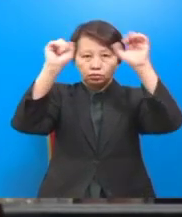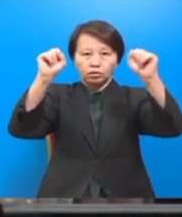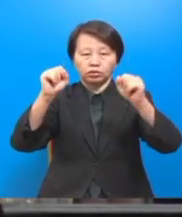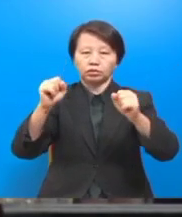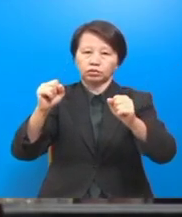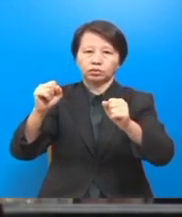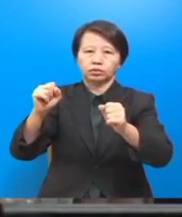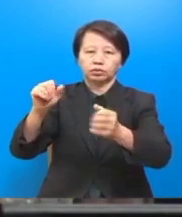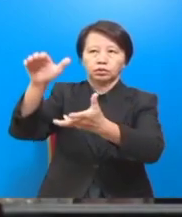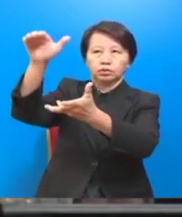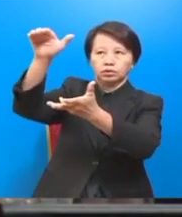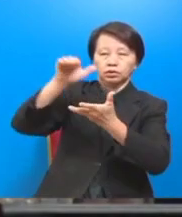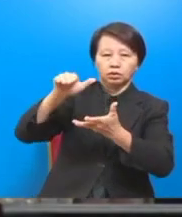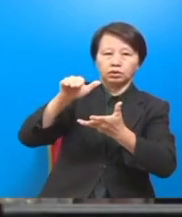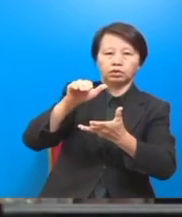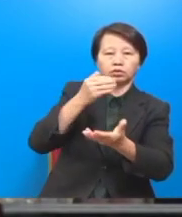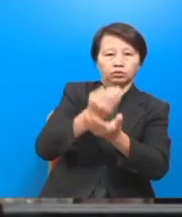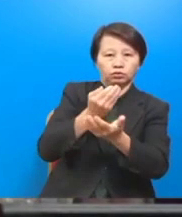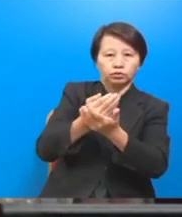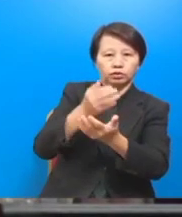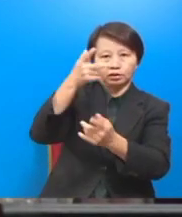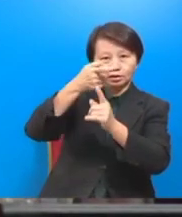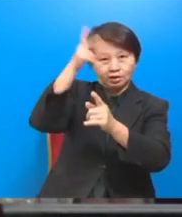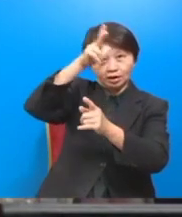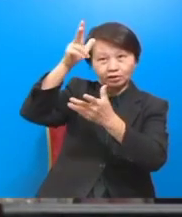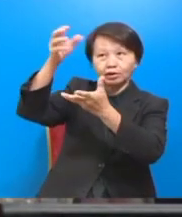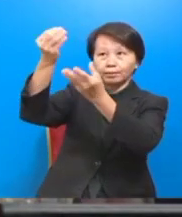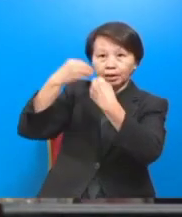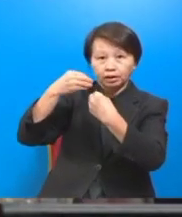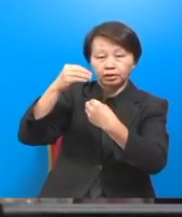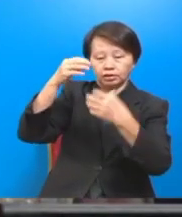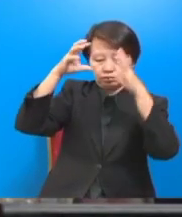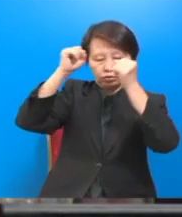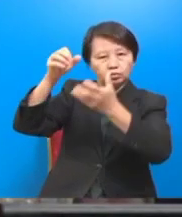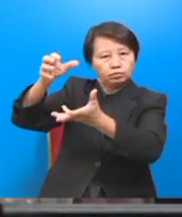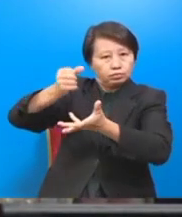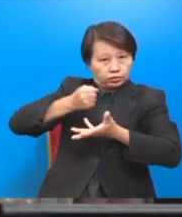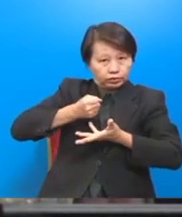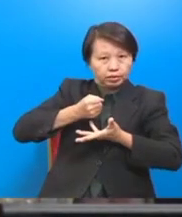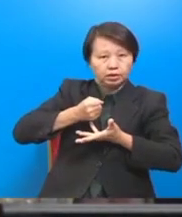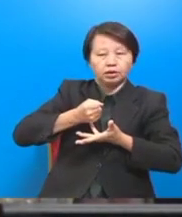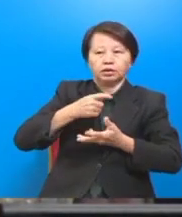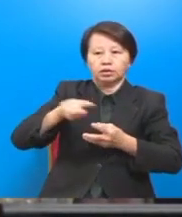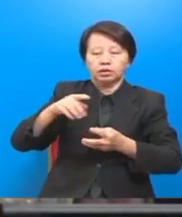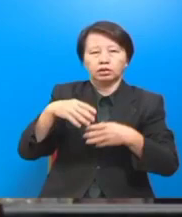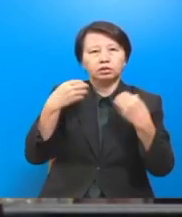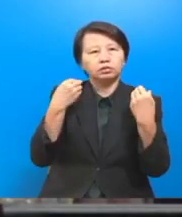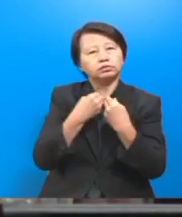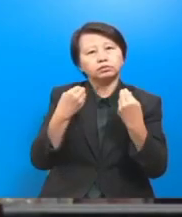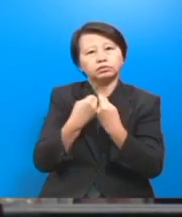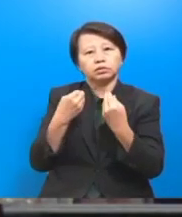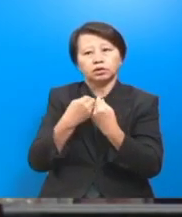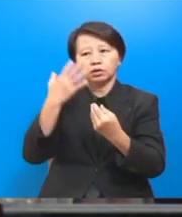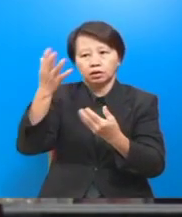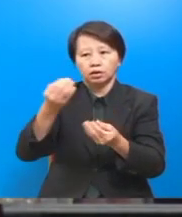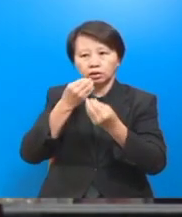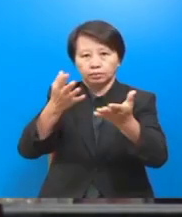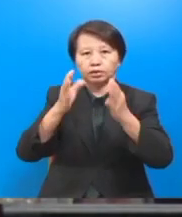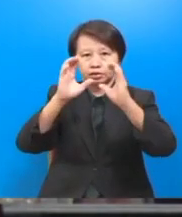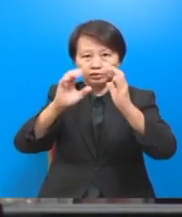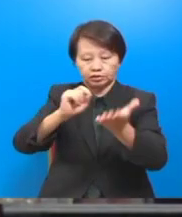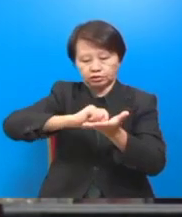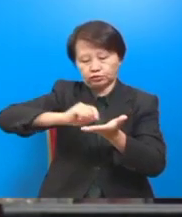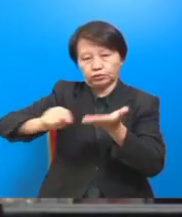menerima sumbangan subsidi upah pada masa sama tidak disalurkan kepada pekerja dan dari segi jumlah statistik seakan bagi secara